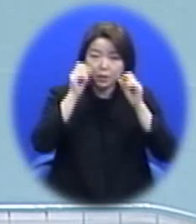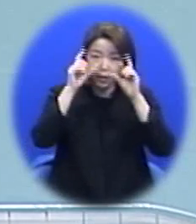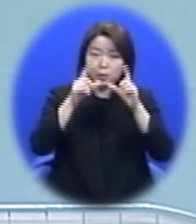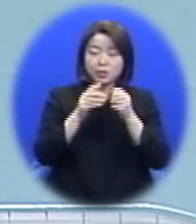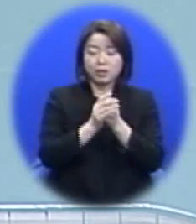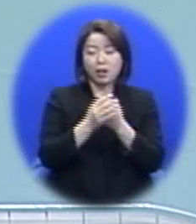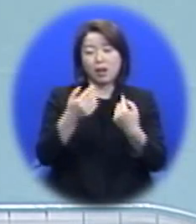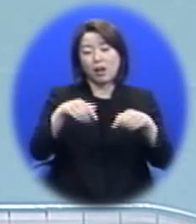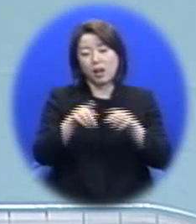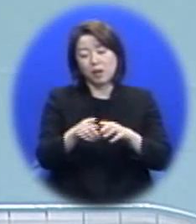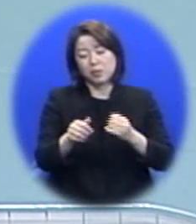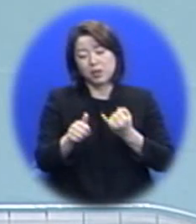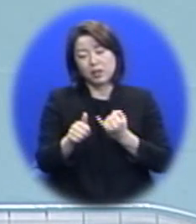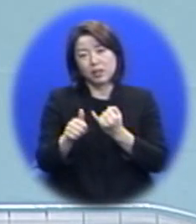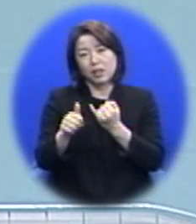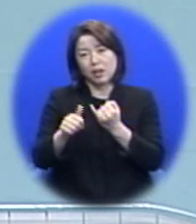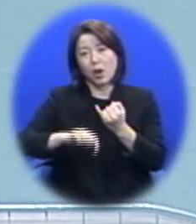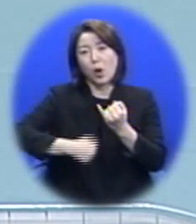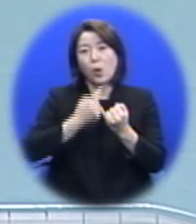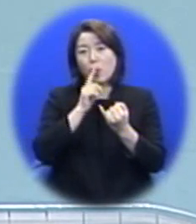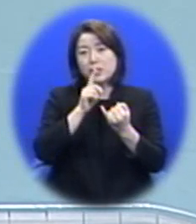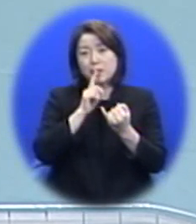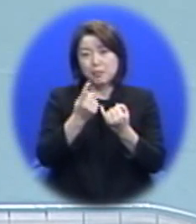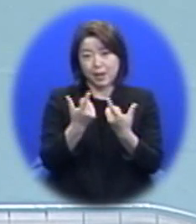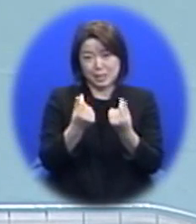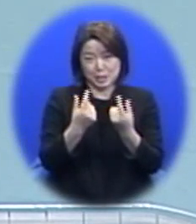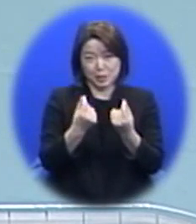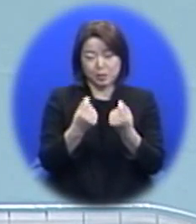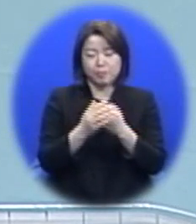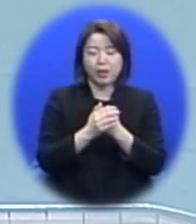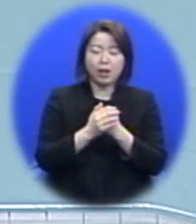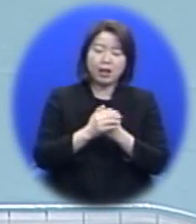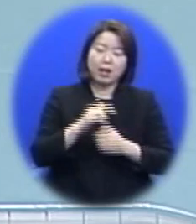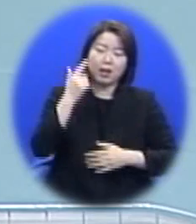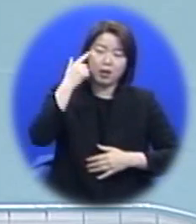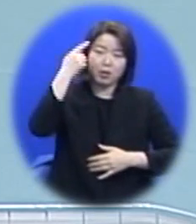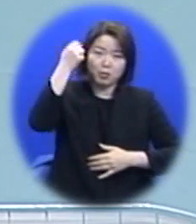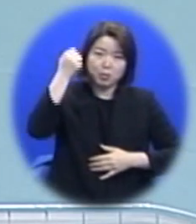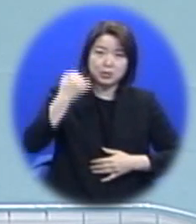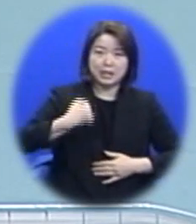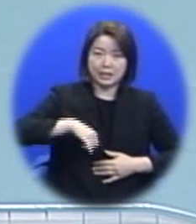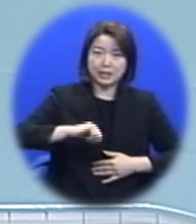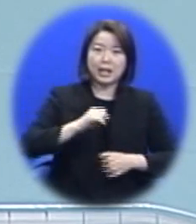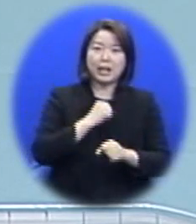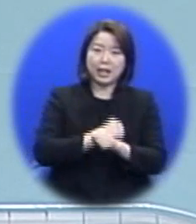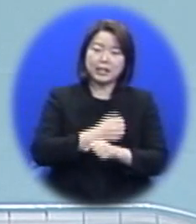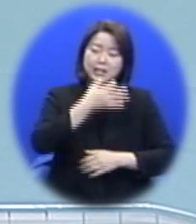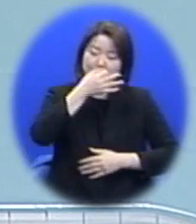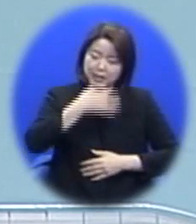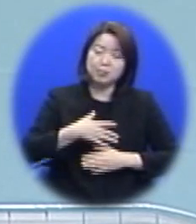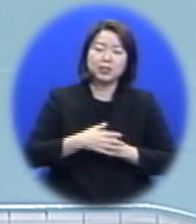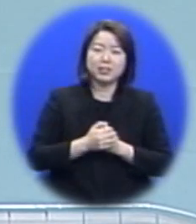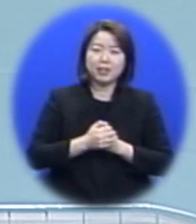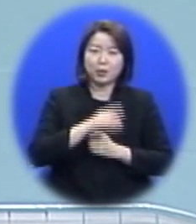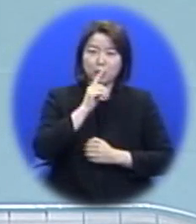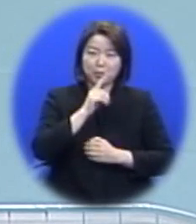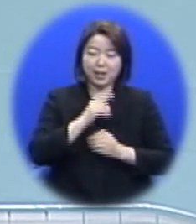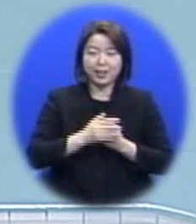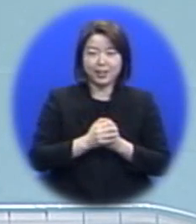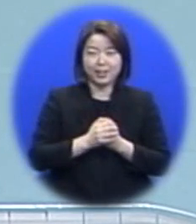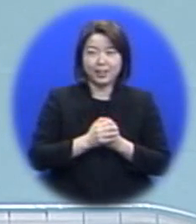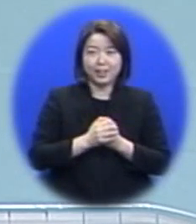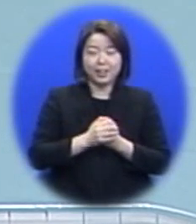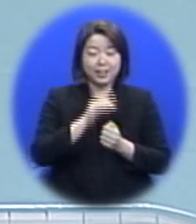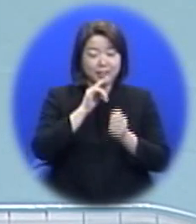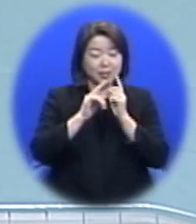나오면서 혼잣말처럼 하더랍니다. 목사 딸 하기도 진짜 힘드네. 그렇게. 그 말을